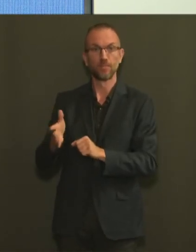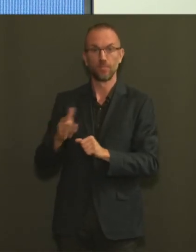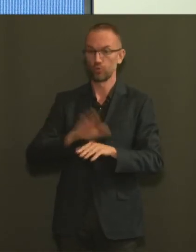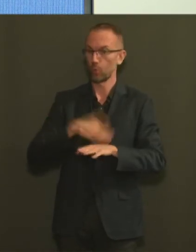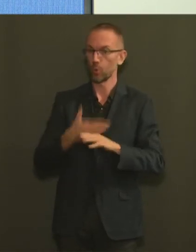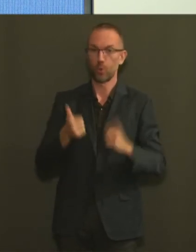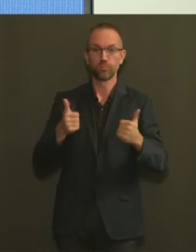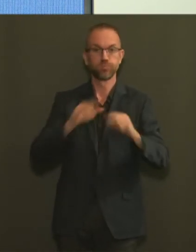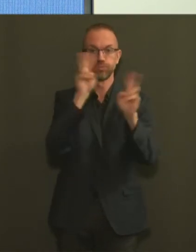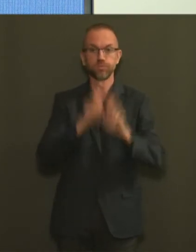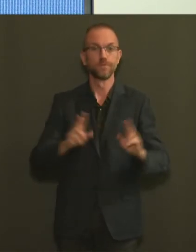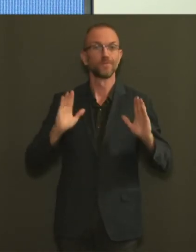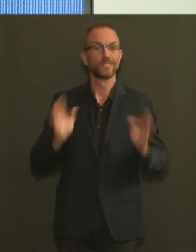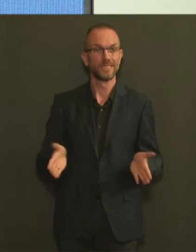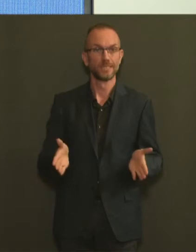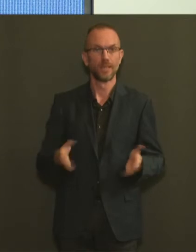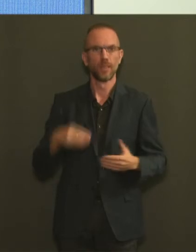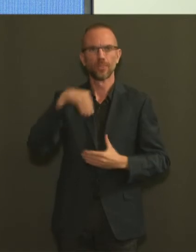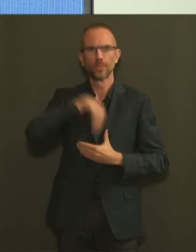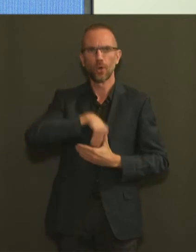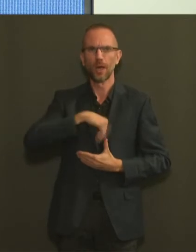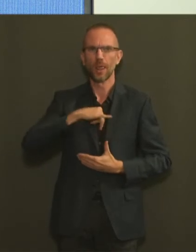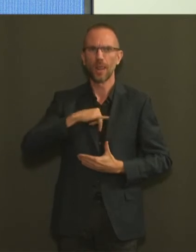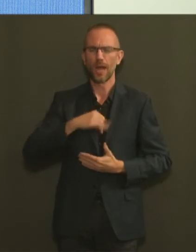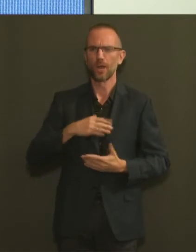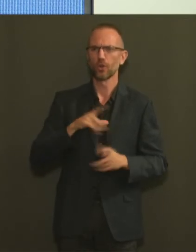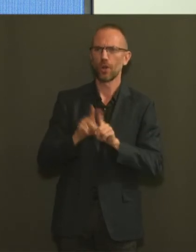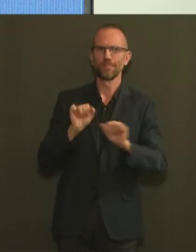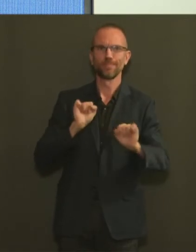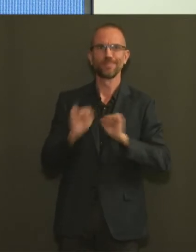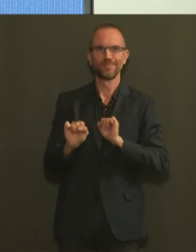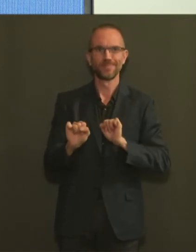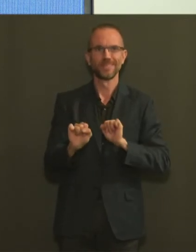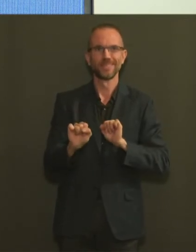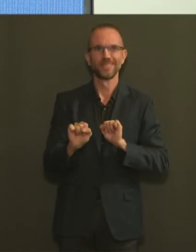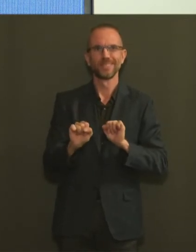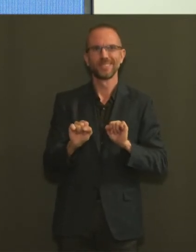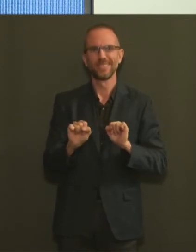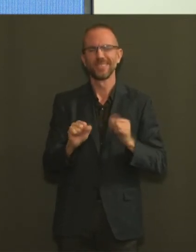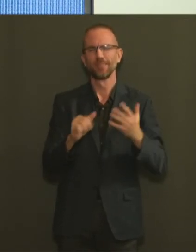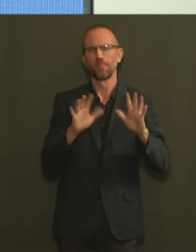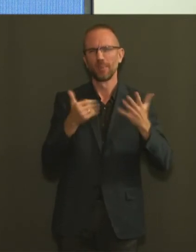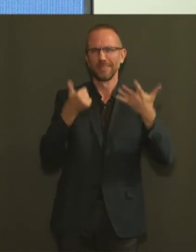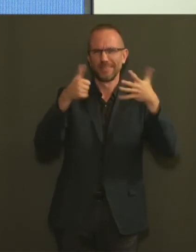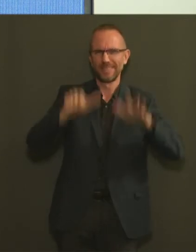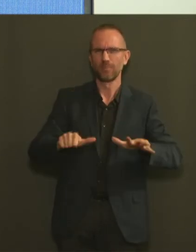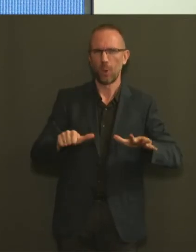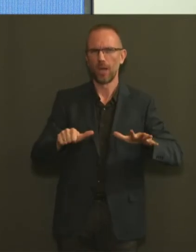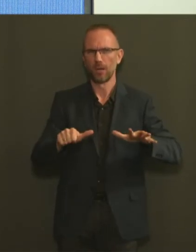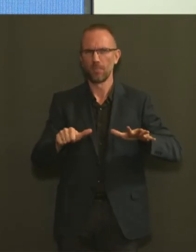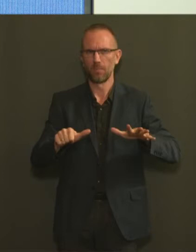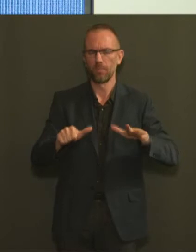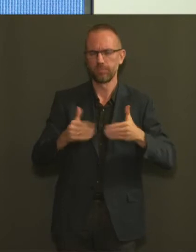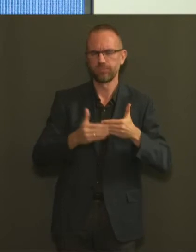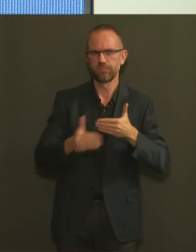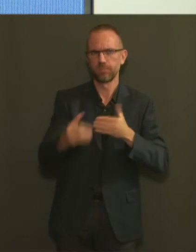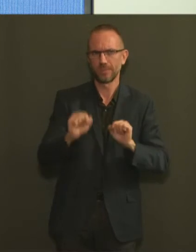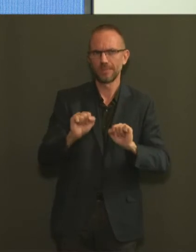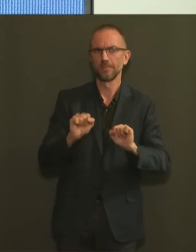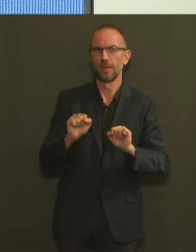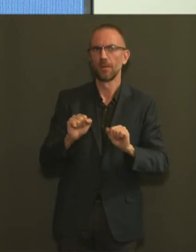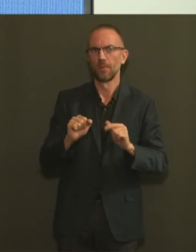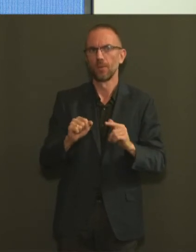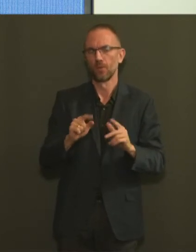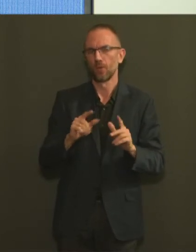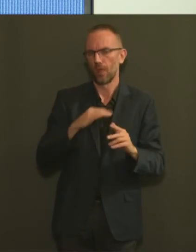pendant les six mois qui suivent les études sont en cours pour montrer combien de temps cette immunité et peut persister cette immunité